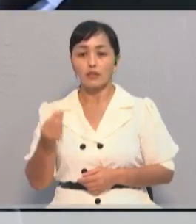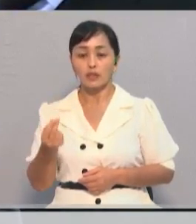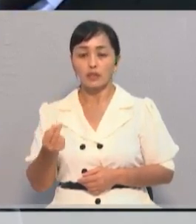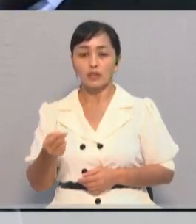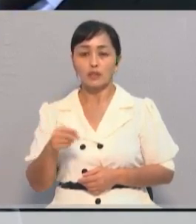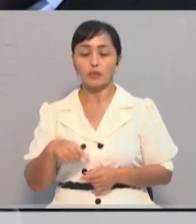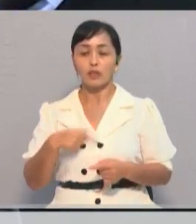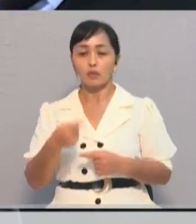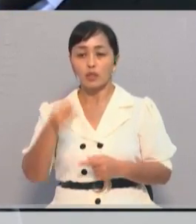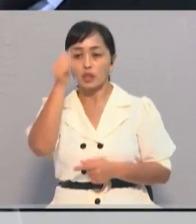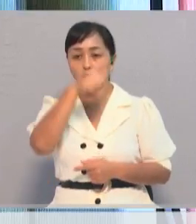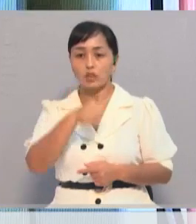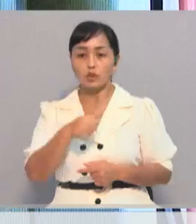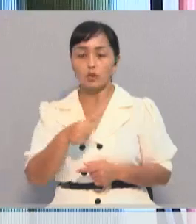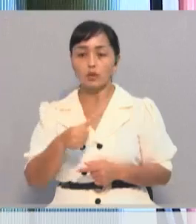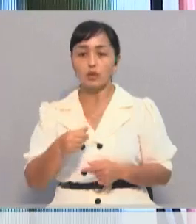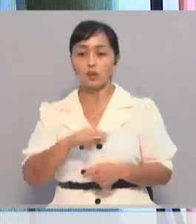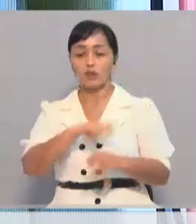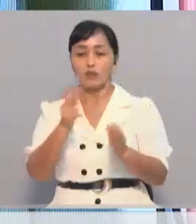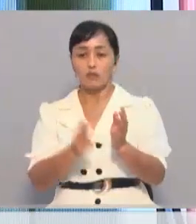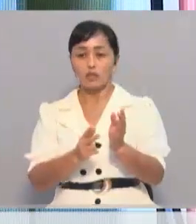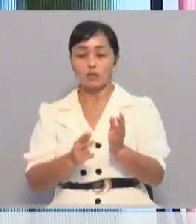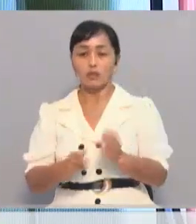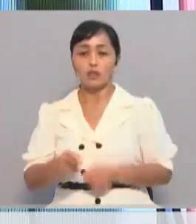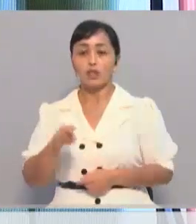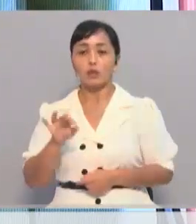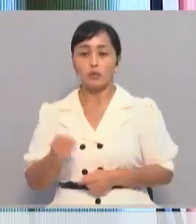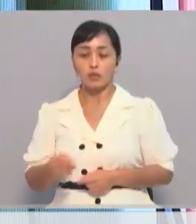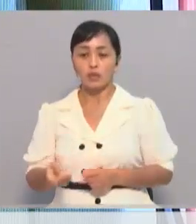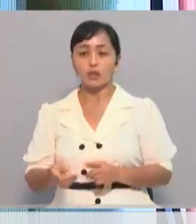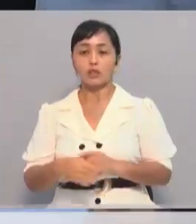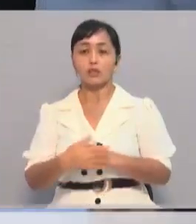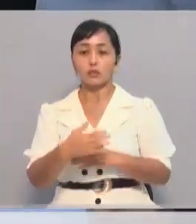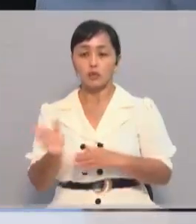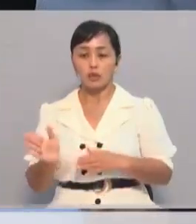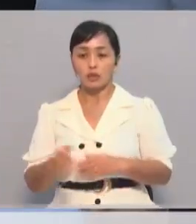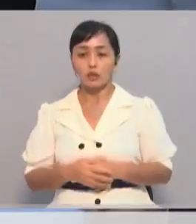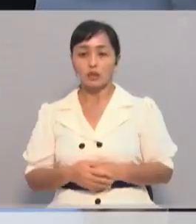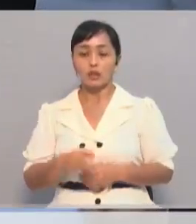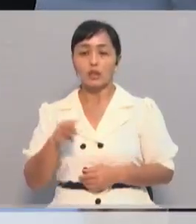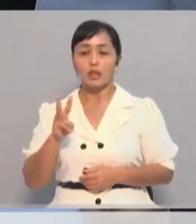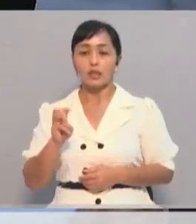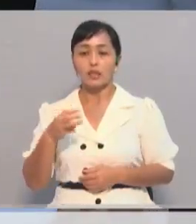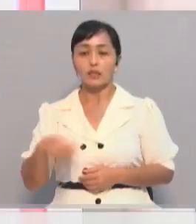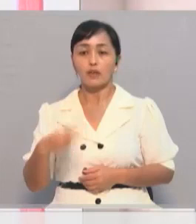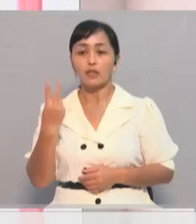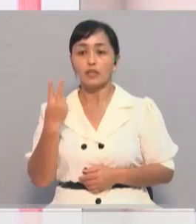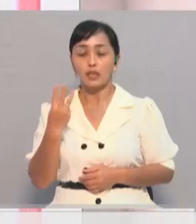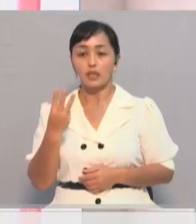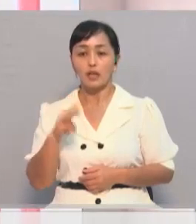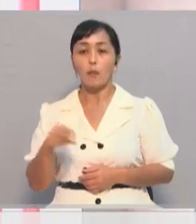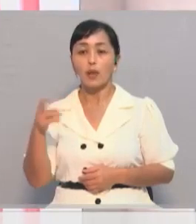3 года запланирована реализация 8 промышленных проектов общей стоимостью 323 миллиарда тенге.